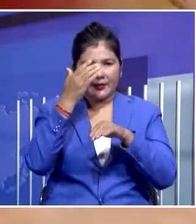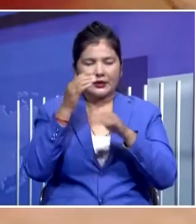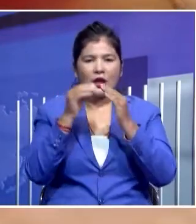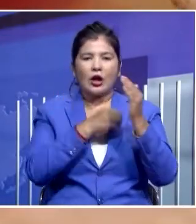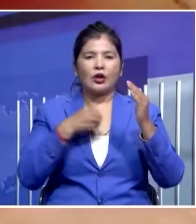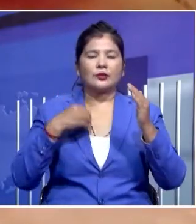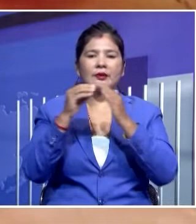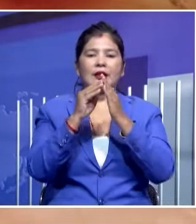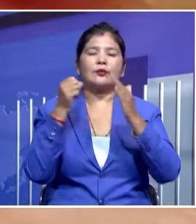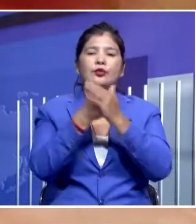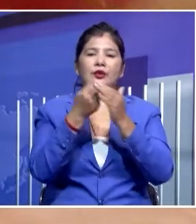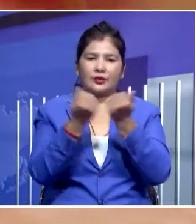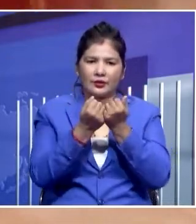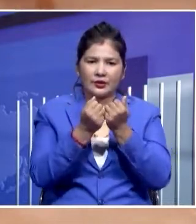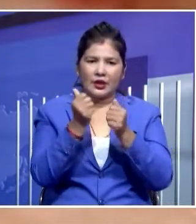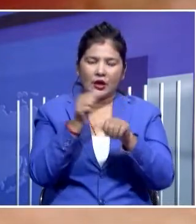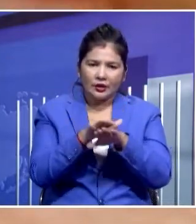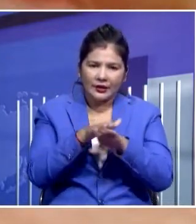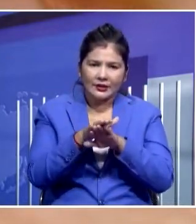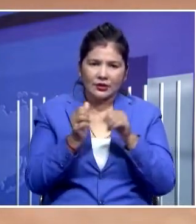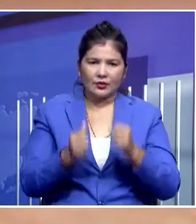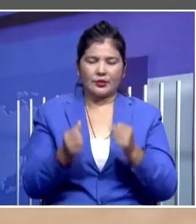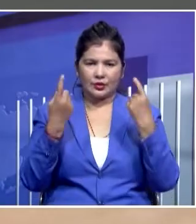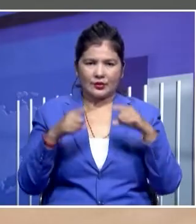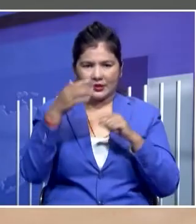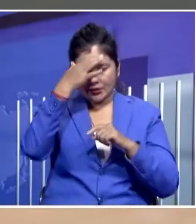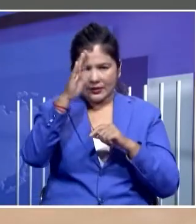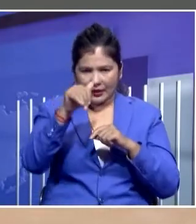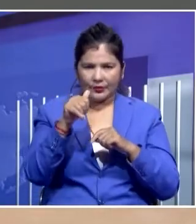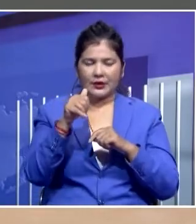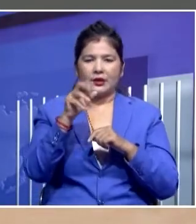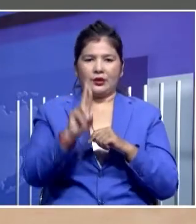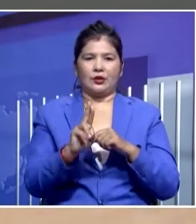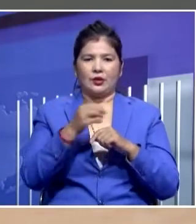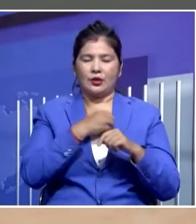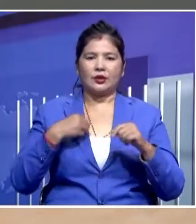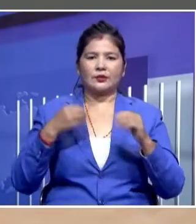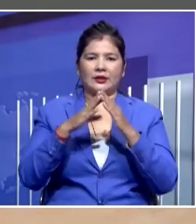छन्। अस्पतालमा पुग्ने अधिकांश बिरामी गम्भीर स्वास्थ्य समस्या लिएर आउने अस्पतालका